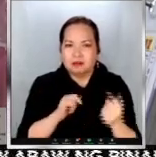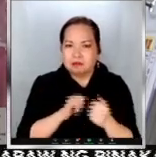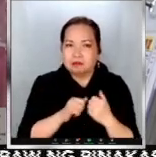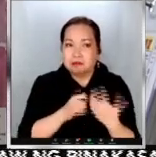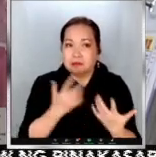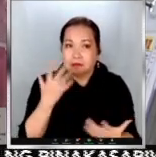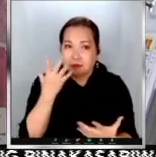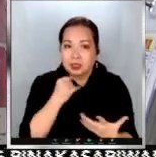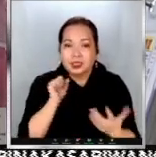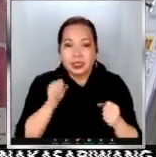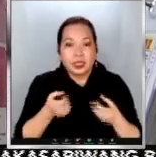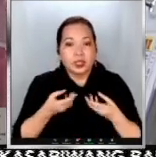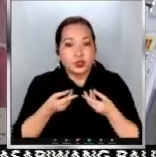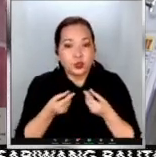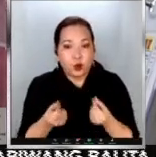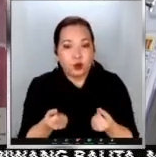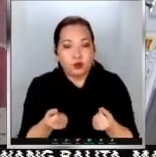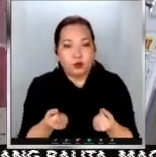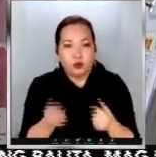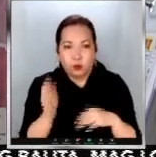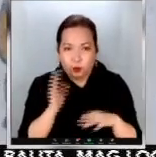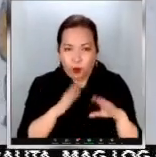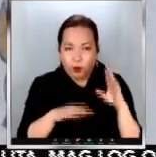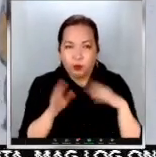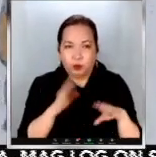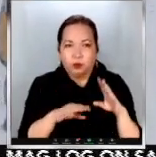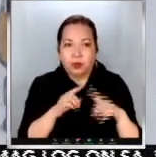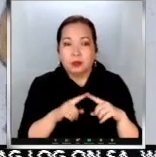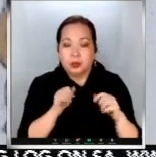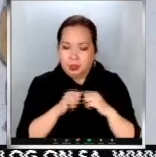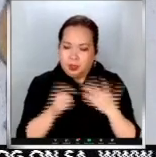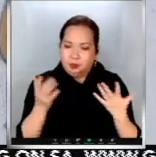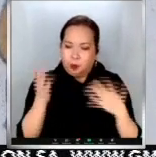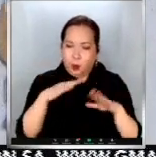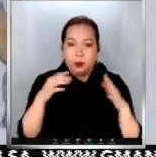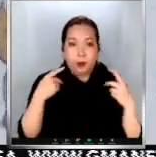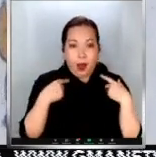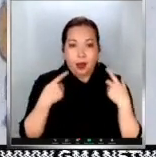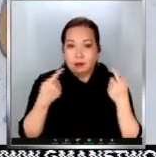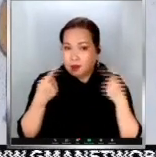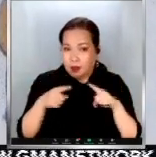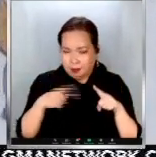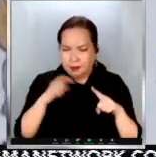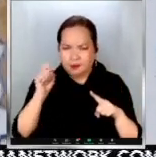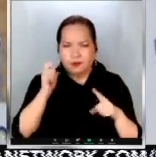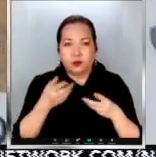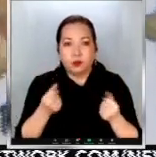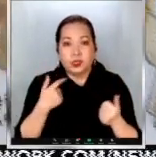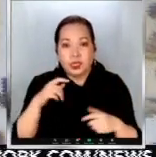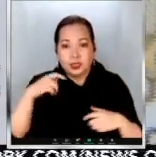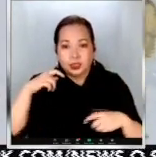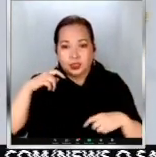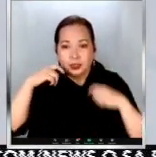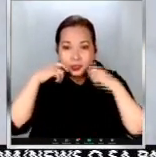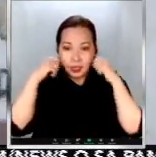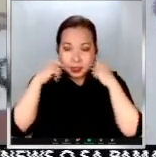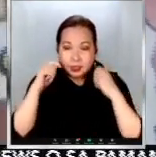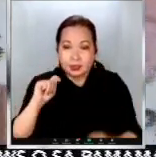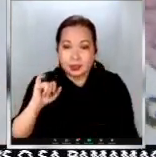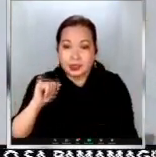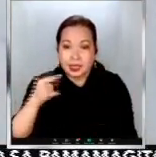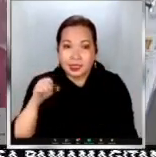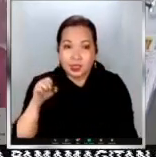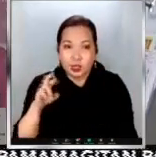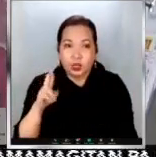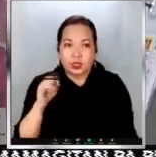solving. That means kung meron bang mga problema dumating sa iyo, mabilis mo agad mahanapan ng solusyon. Tiger po, meron silang tinatawag na convincing power galing sa